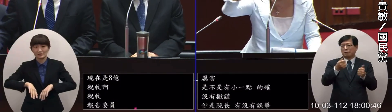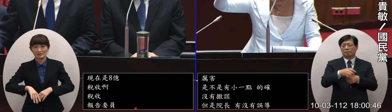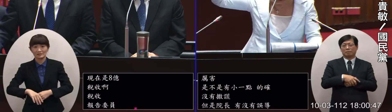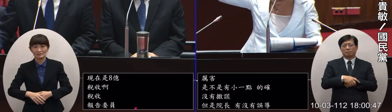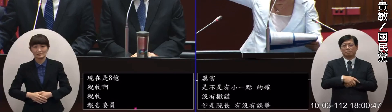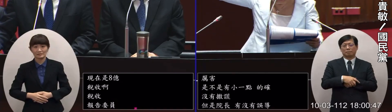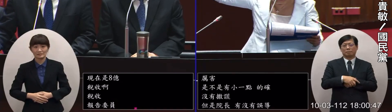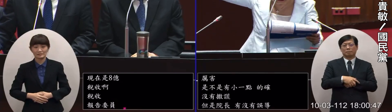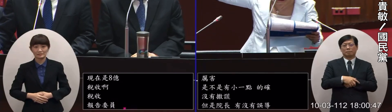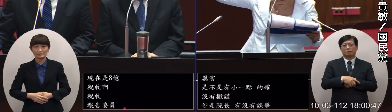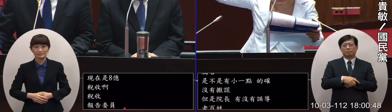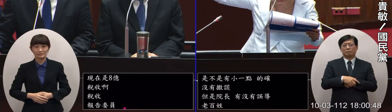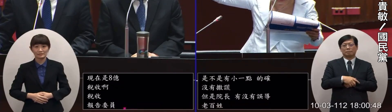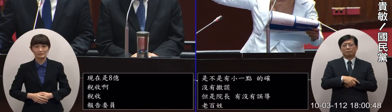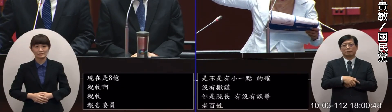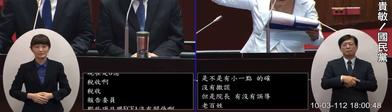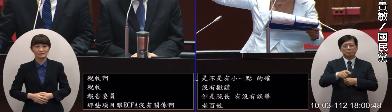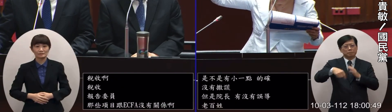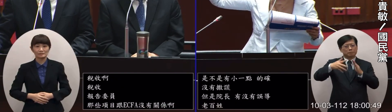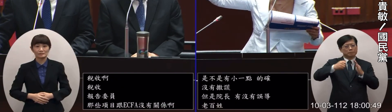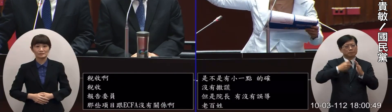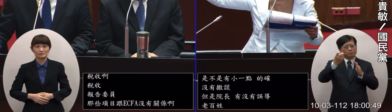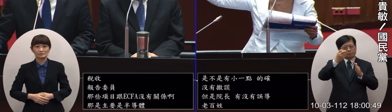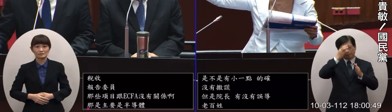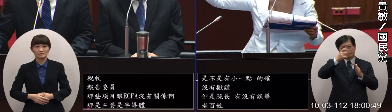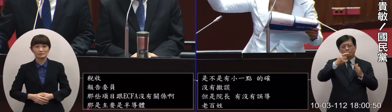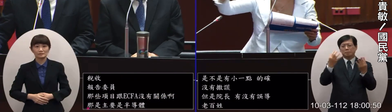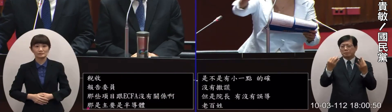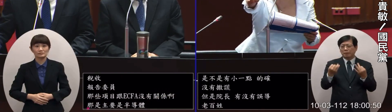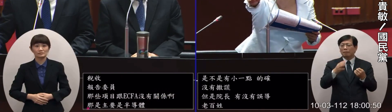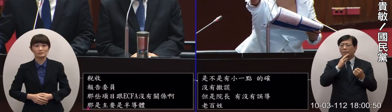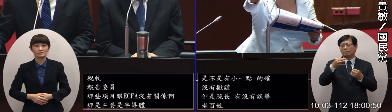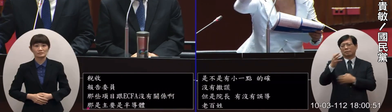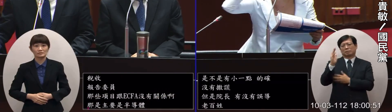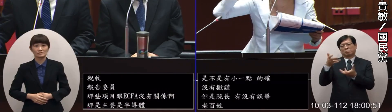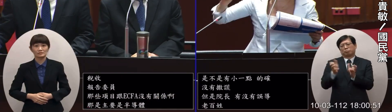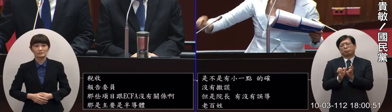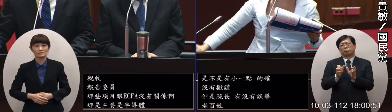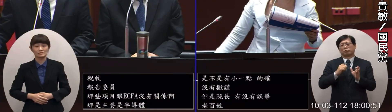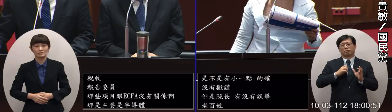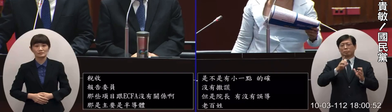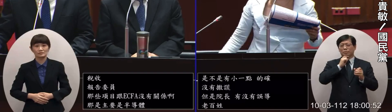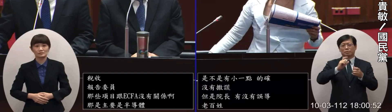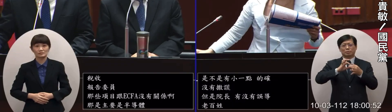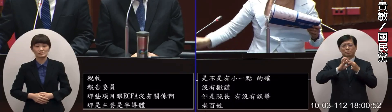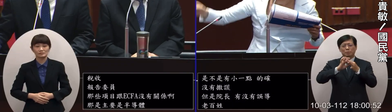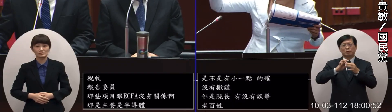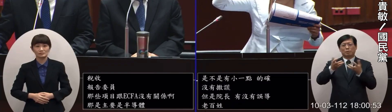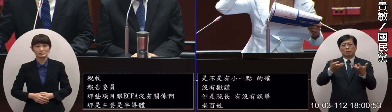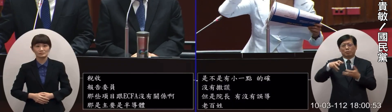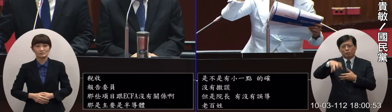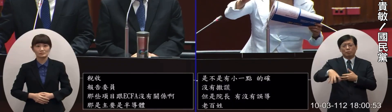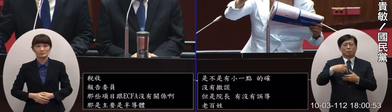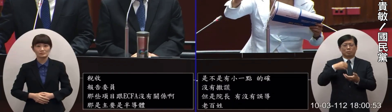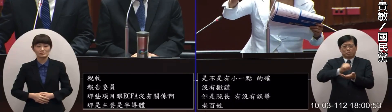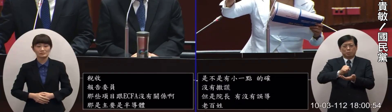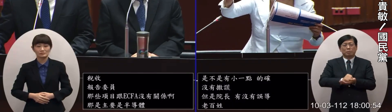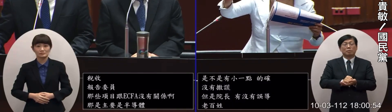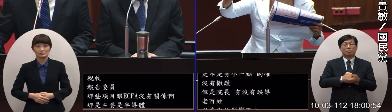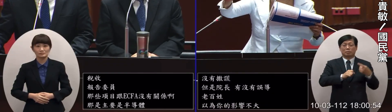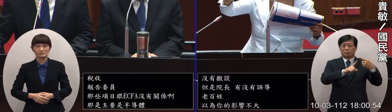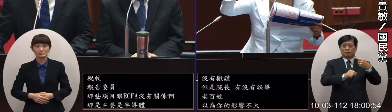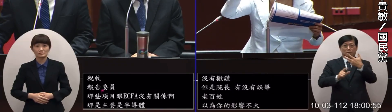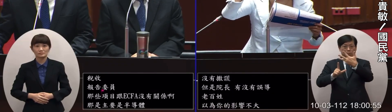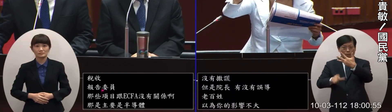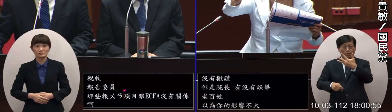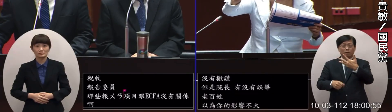院长再看看你自己的数据。这个数据呢是财政部官务署的数据哦。我们一月到八